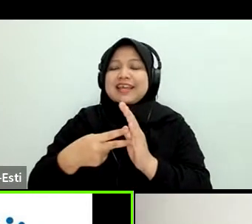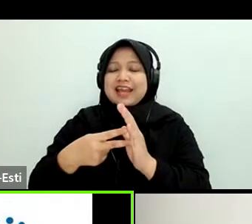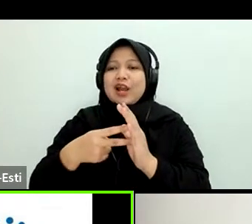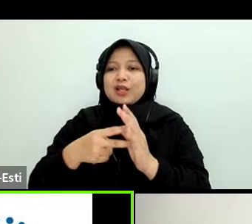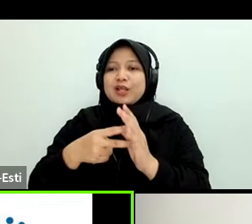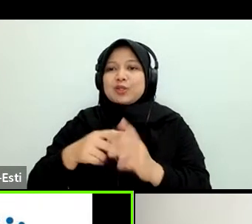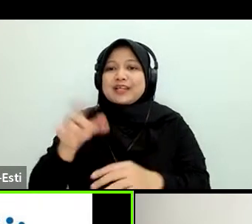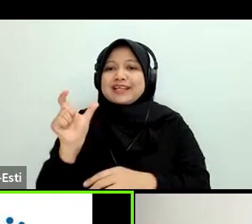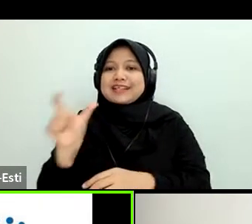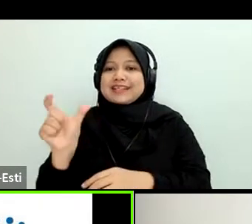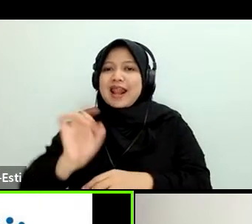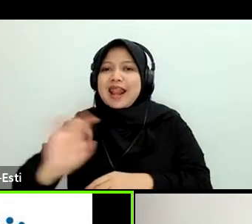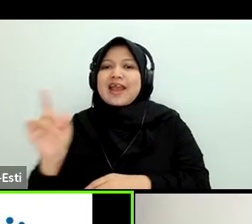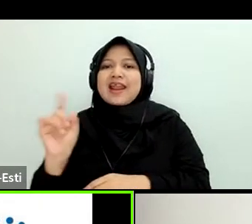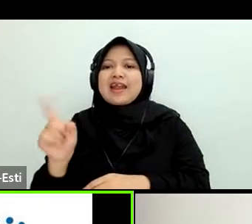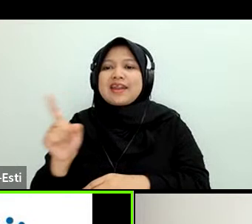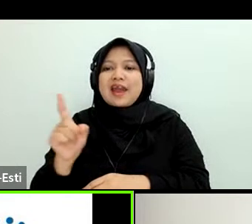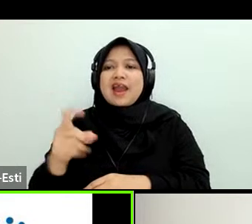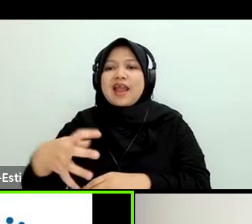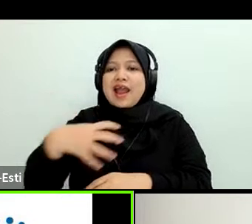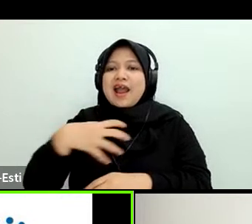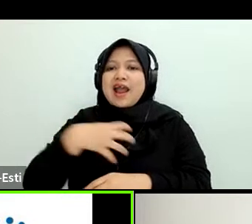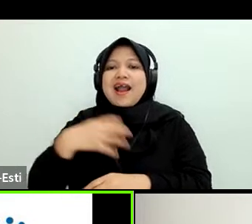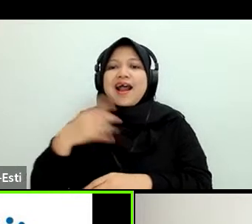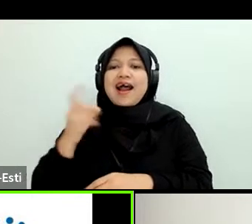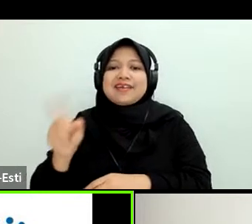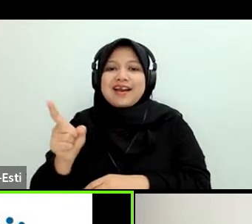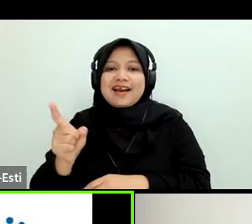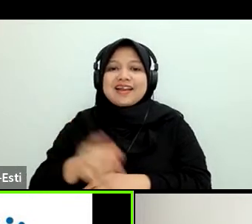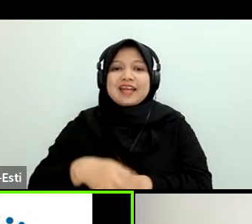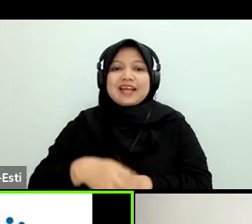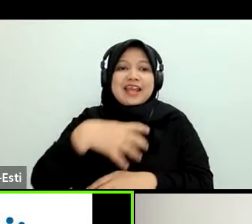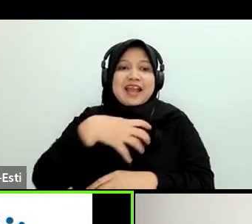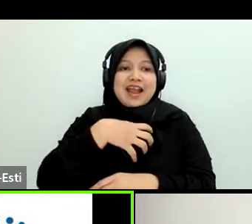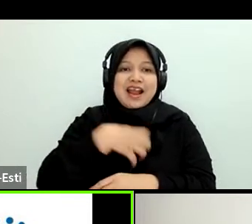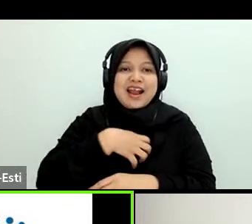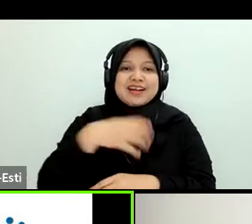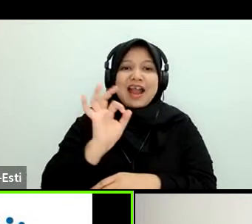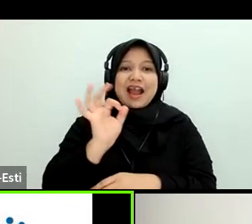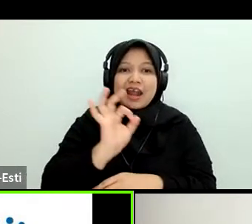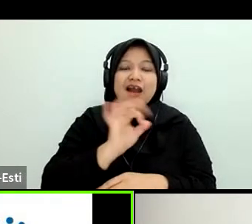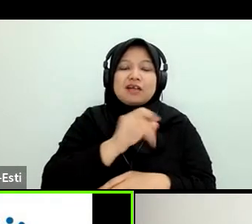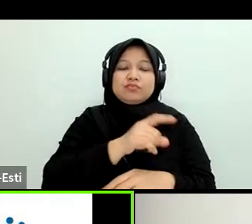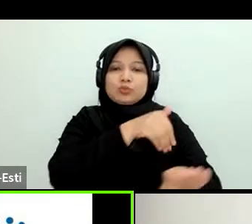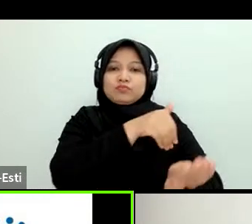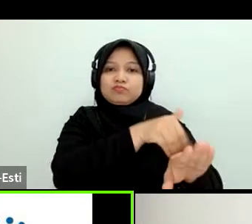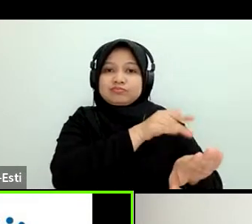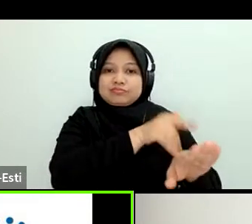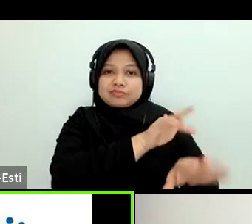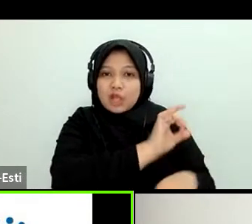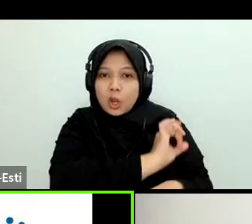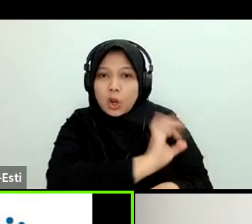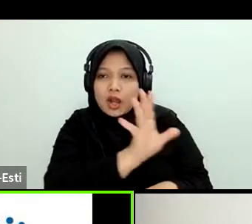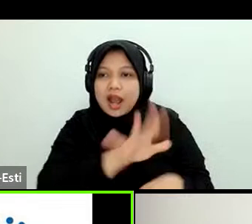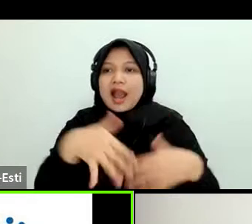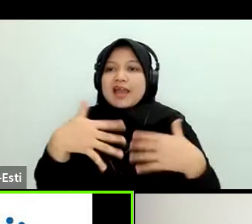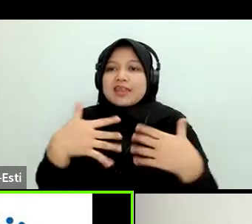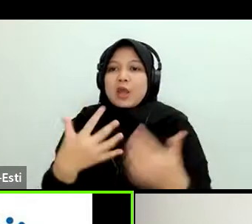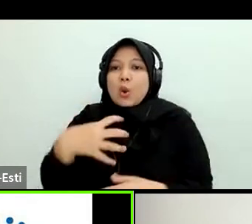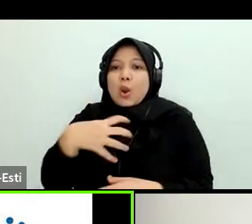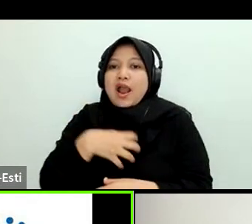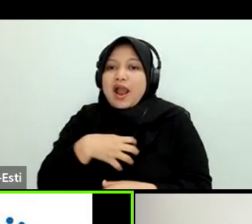hak menghina orang lain berarti ada orang dengan hak menghina orang lain itu artinya begitu ada frasa